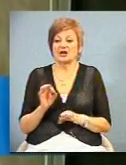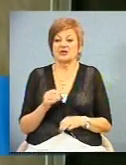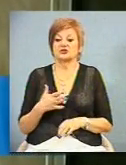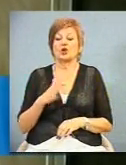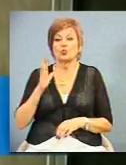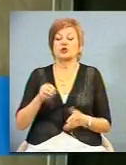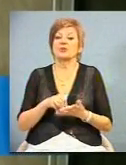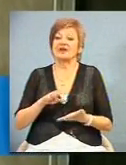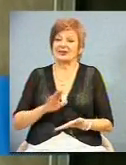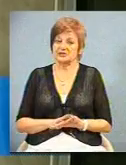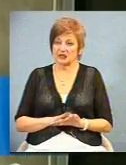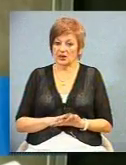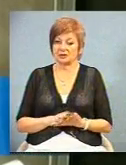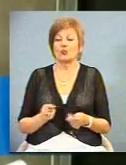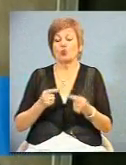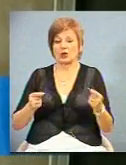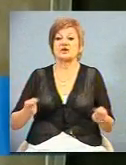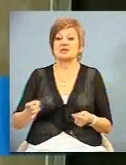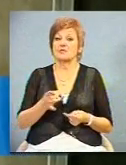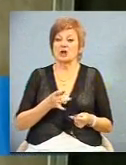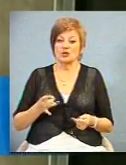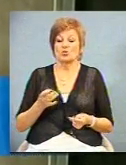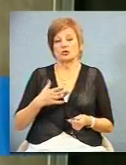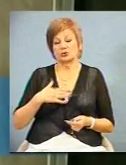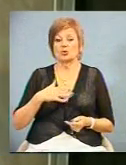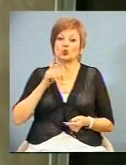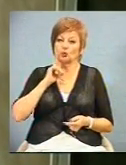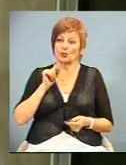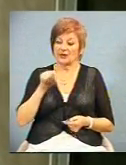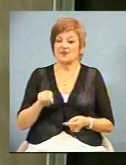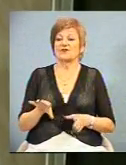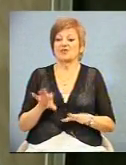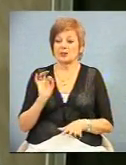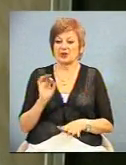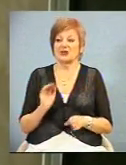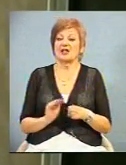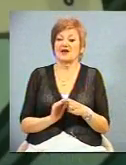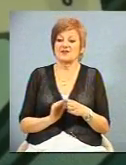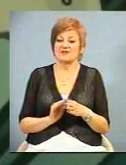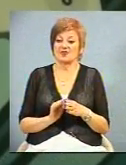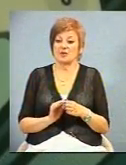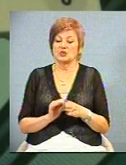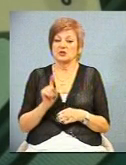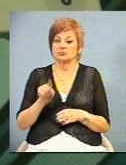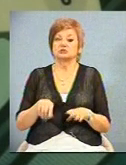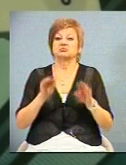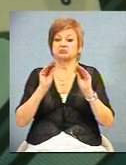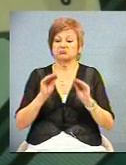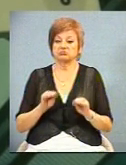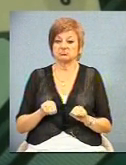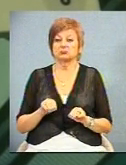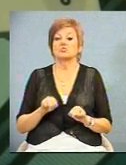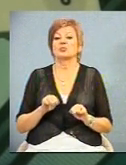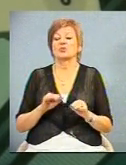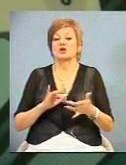будемо реєструватися, там по різним районам, в якому неудобно, все, і фамілію. Там одразу комп'ютер